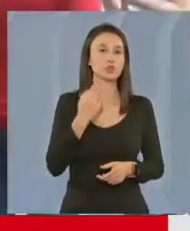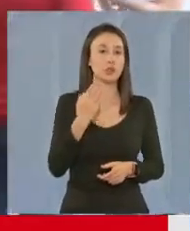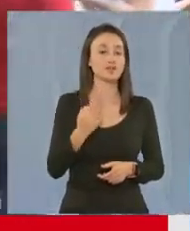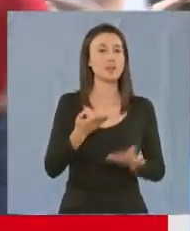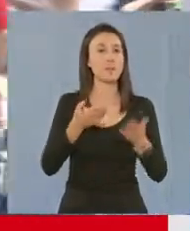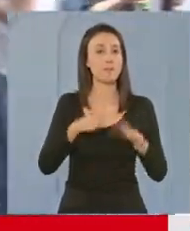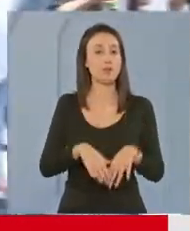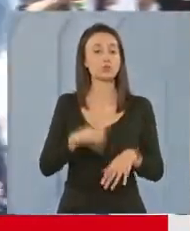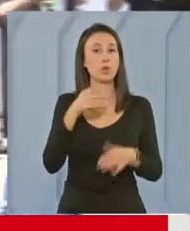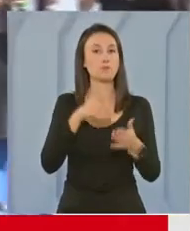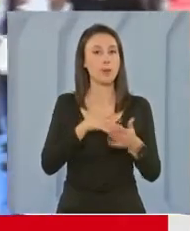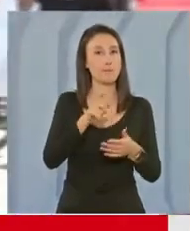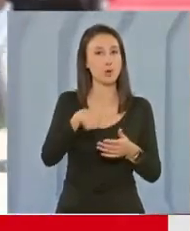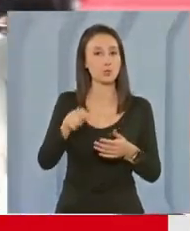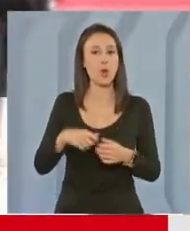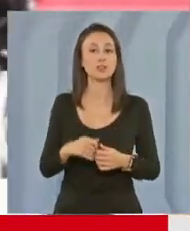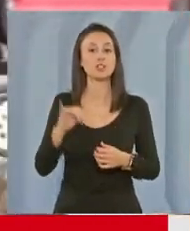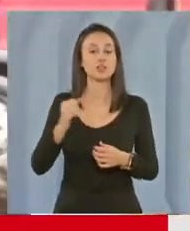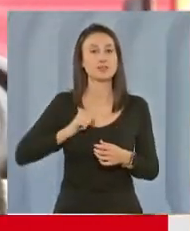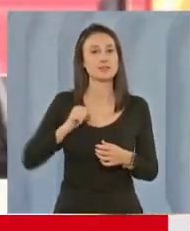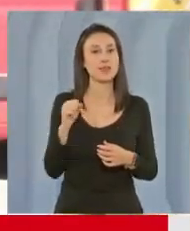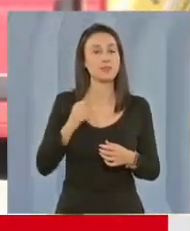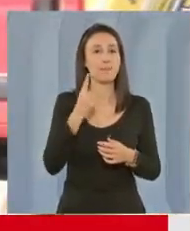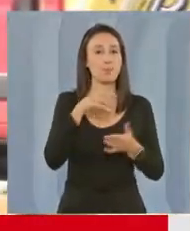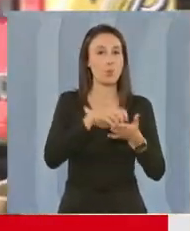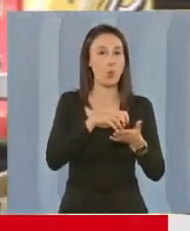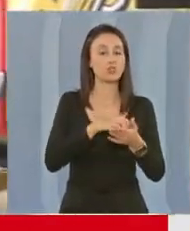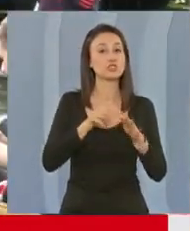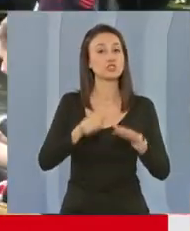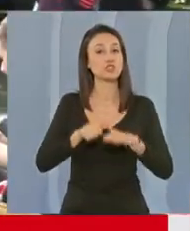15,26 de decese la 1000 de locuitori, iar Serbia pe primul loc, cu